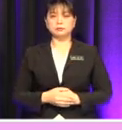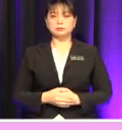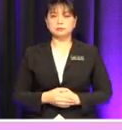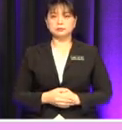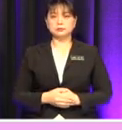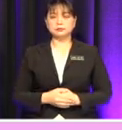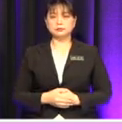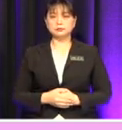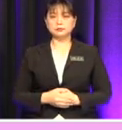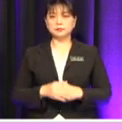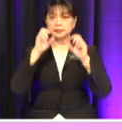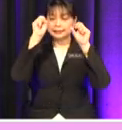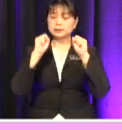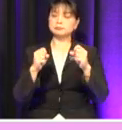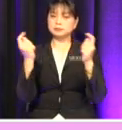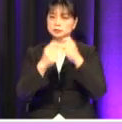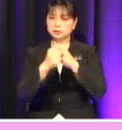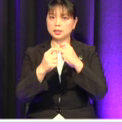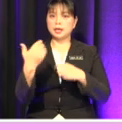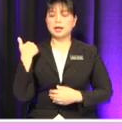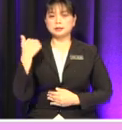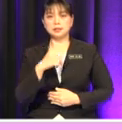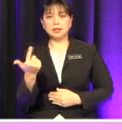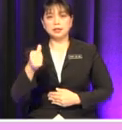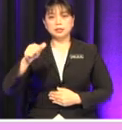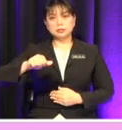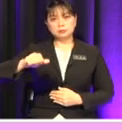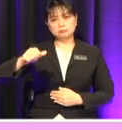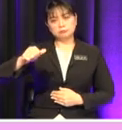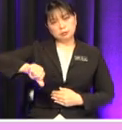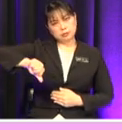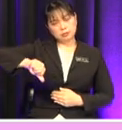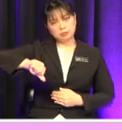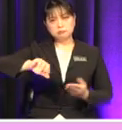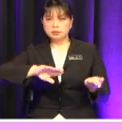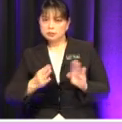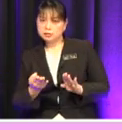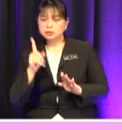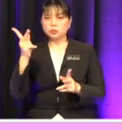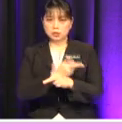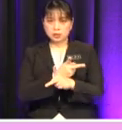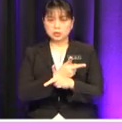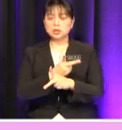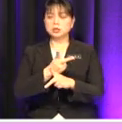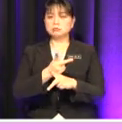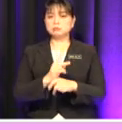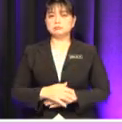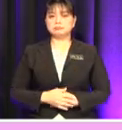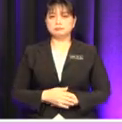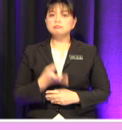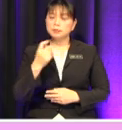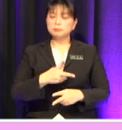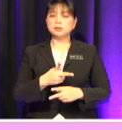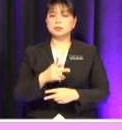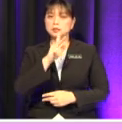sistem pertandingan adalah kalah mati sekali berdasarkan maklumat di atas Berapakah jumlah pelawanan